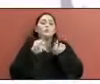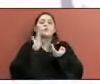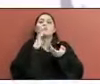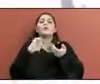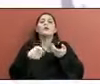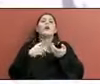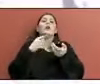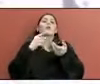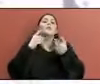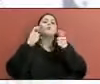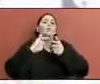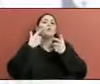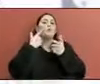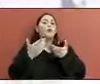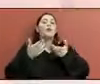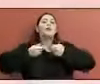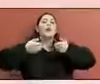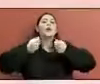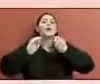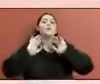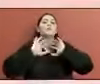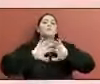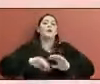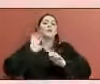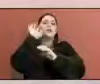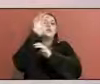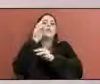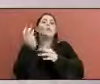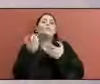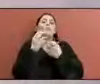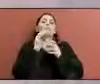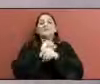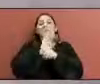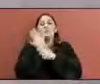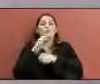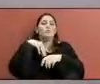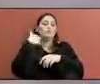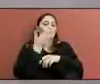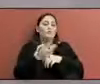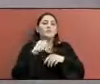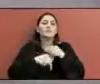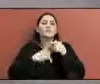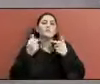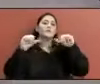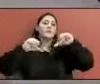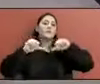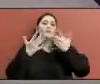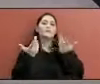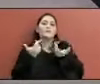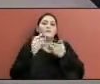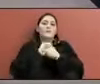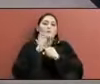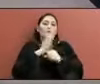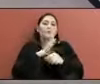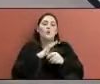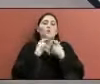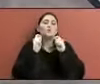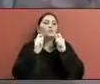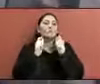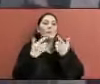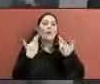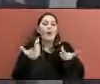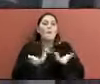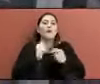tekerlekli sandalye basketbol takımı Covid sonrası öyle tahmin ediyorum şu anda müsabakalara ara verildi. İl dışına onların